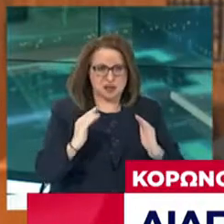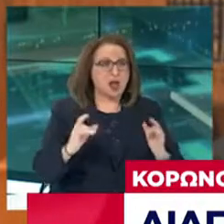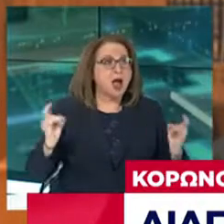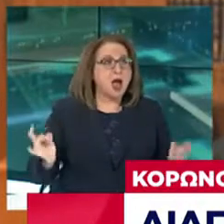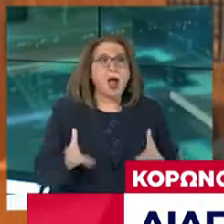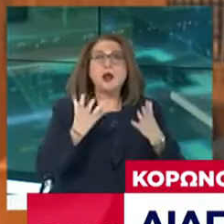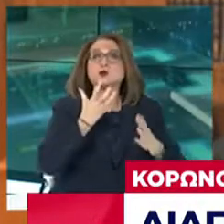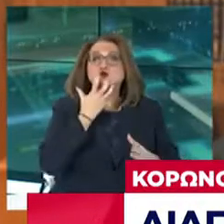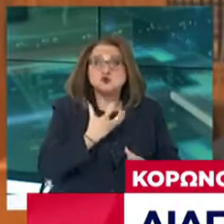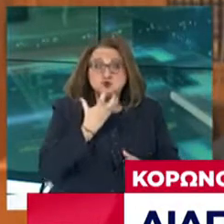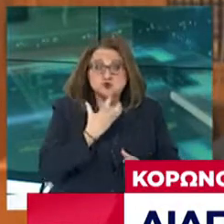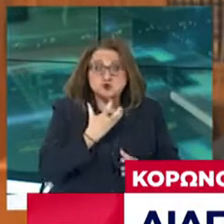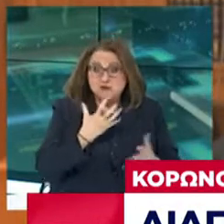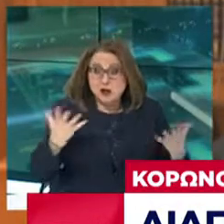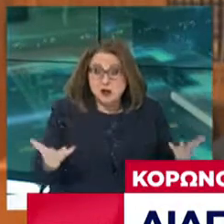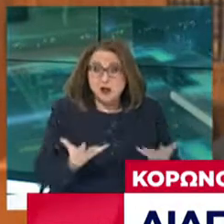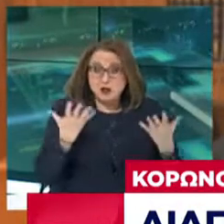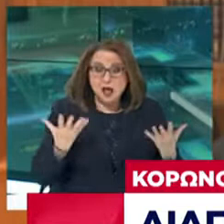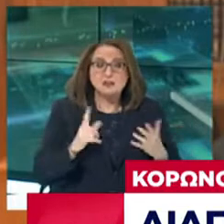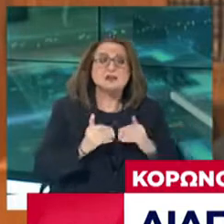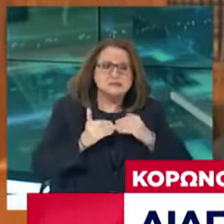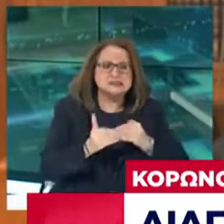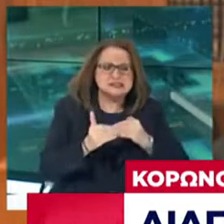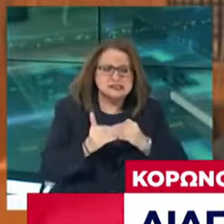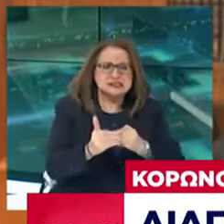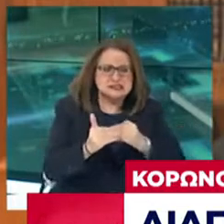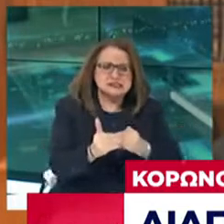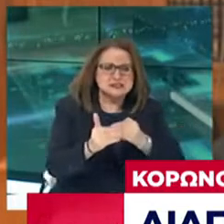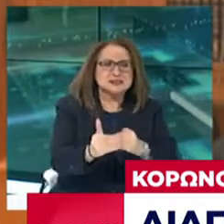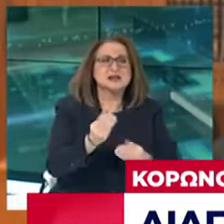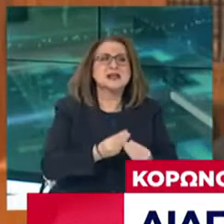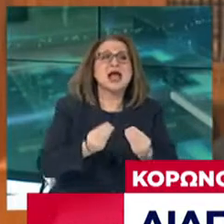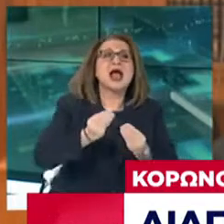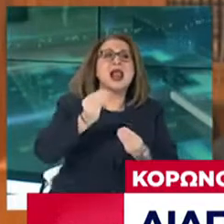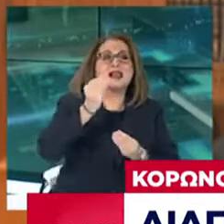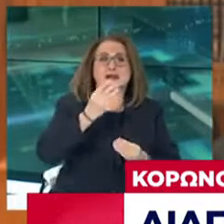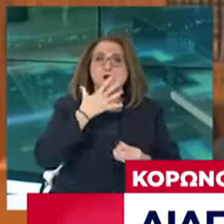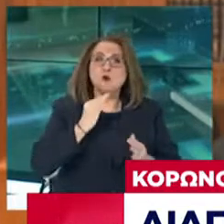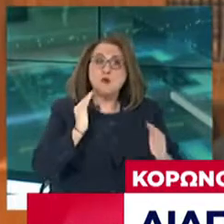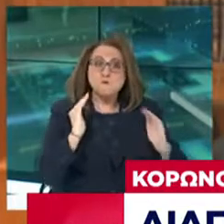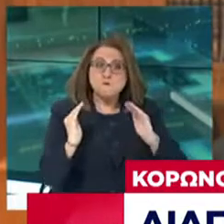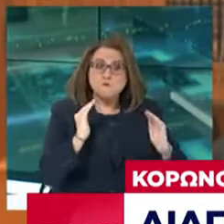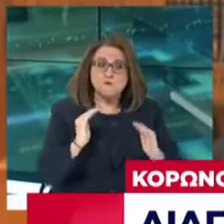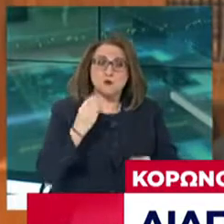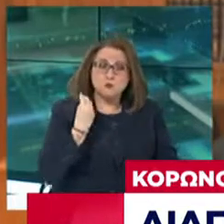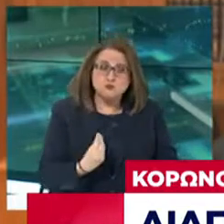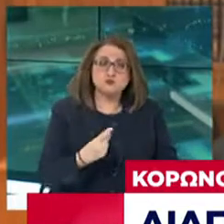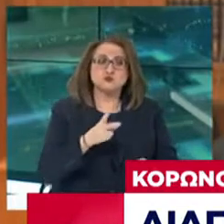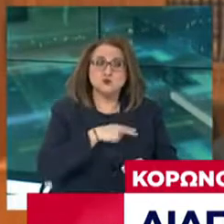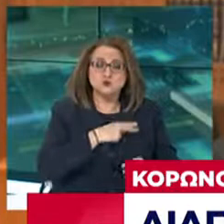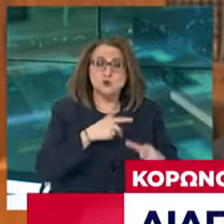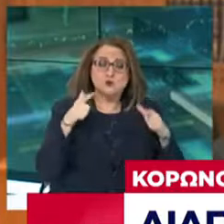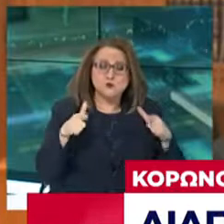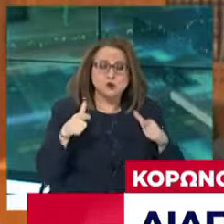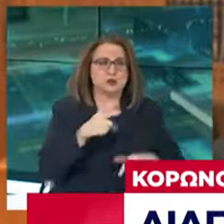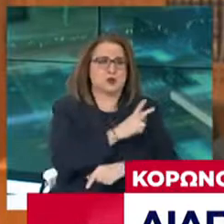κρούσματα να απλωθούν σε βάθος χρόνου, ώστε οι ασθενείς να είναι σε θέση να λάβουν τη φροντίδα που αξίζουν και δικαιούνται από τα νοσοκομεία